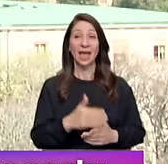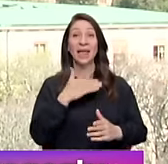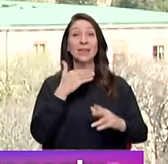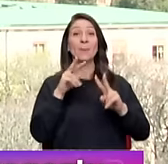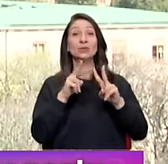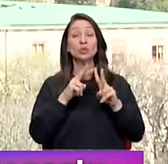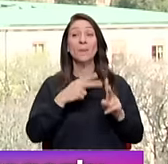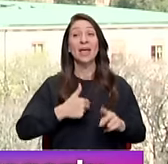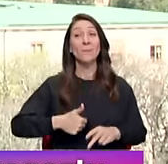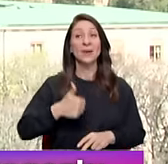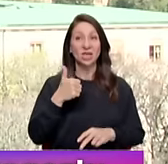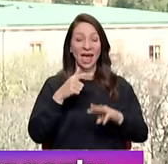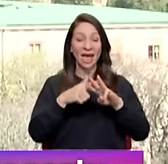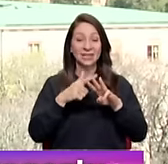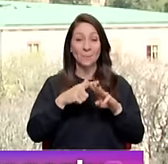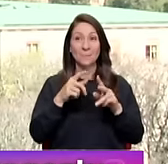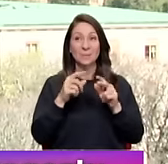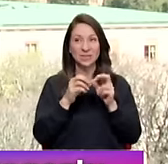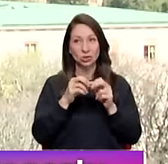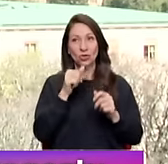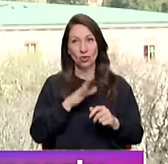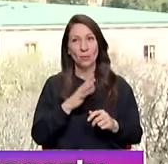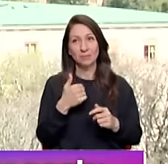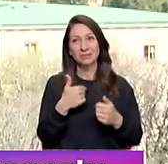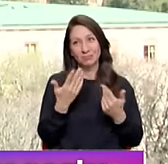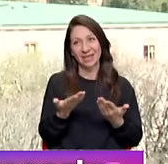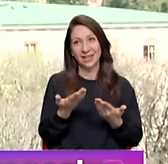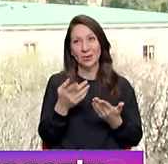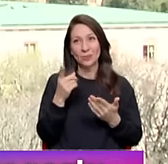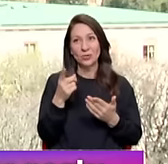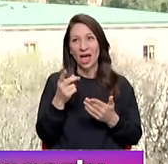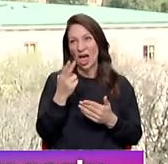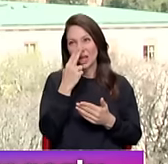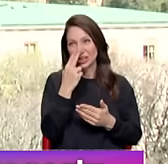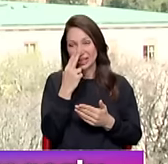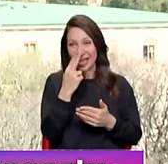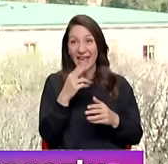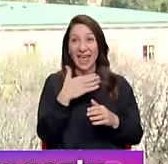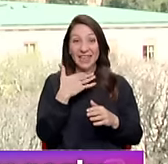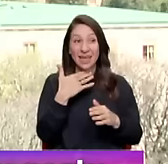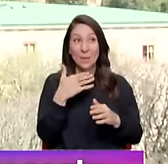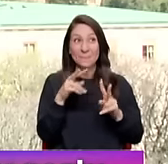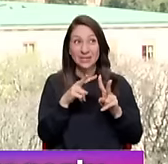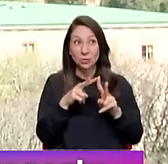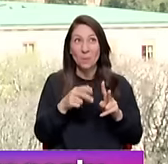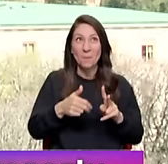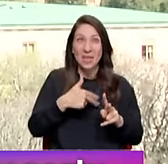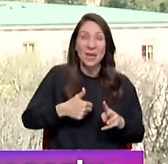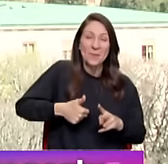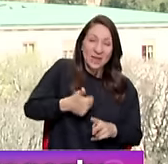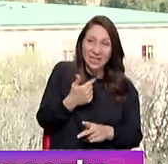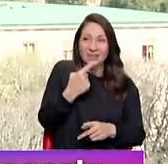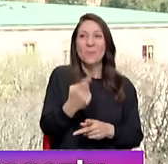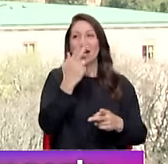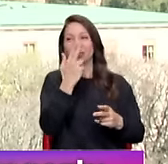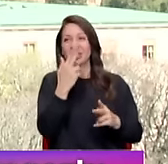Etimesgut Belediye Başkanı Erdal Beşikçioğlu, tabii biz bir yandan da buna alışacağız. Etimesgut Belediye Başkanı demeye alışacağız Erdal